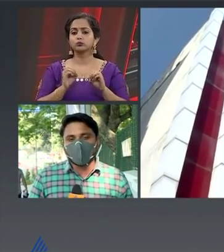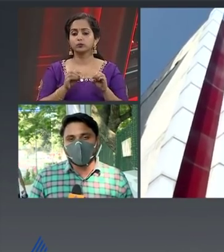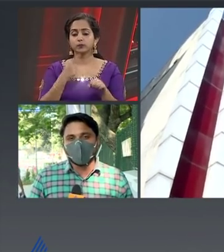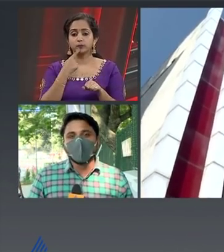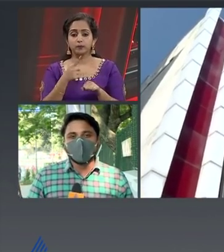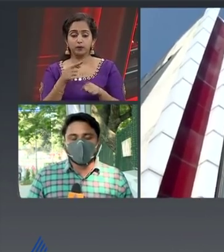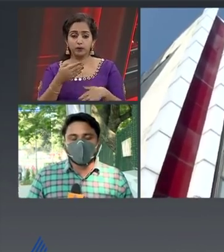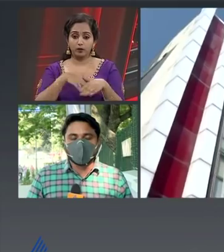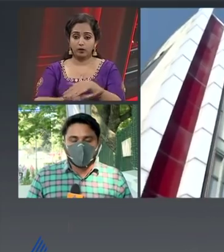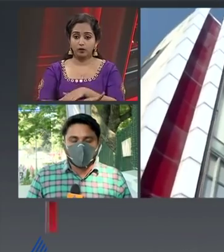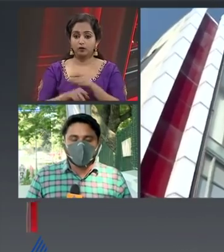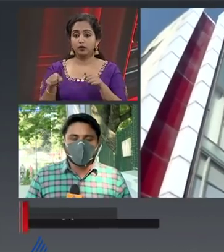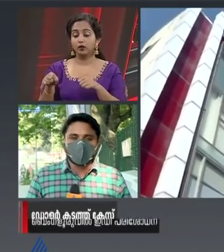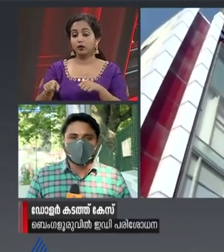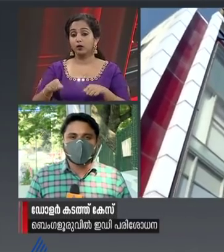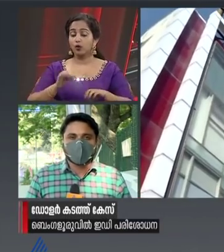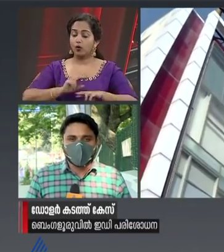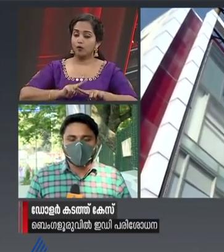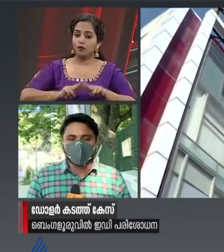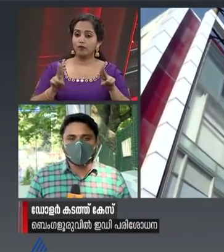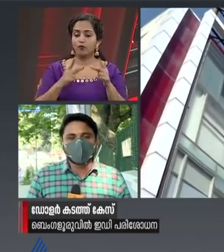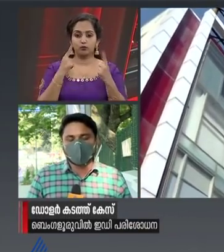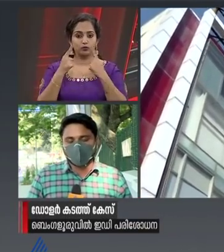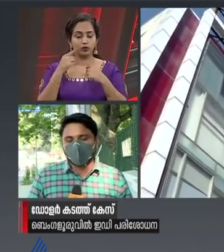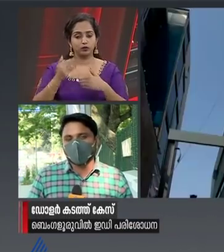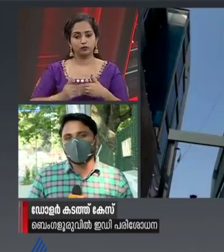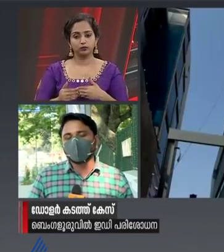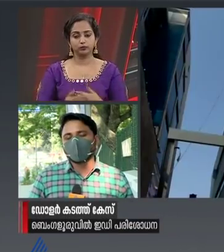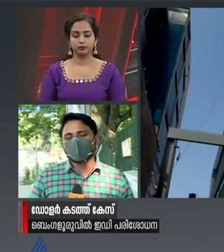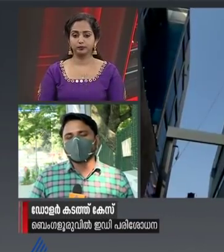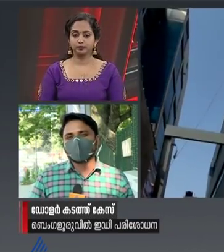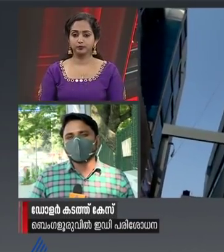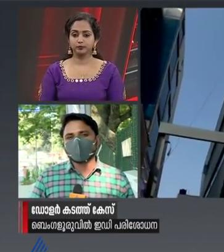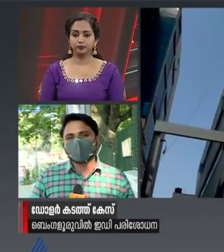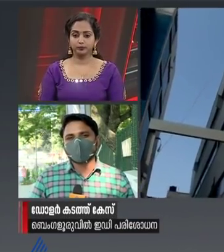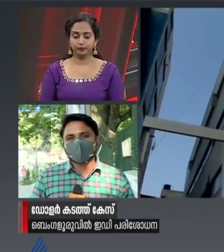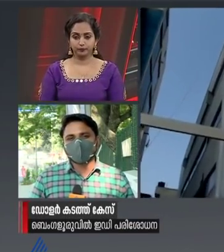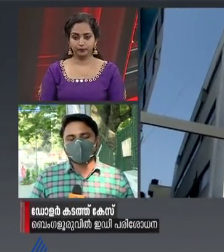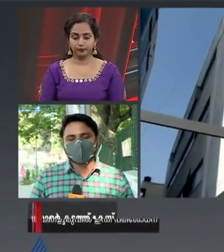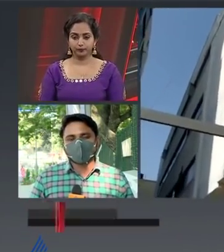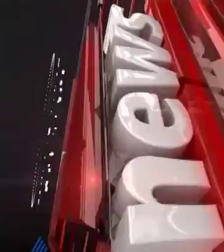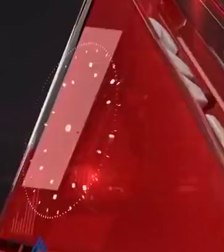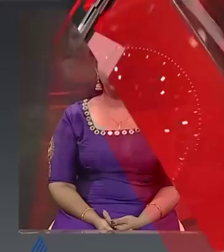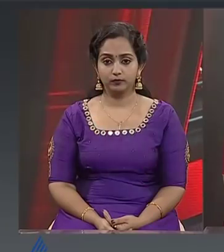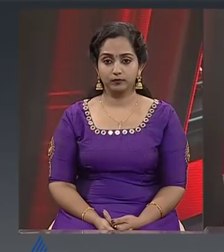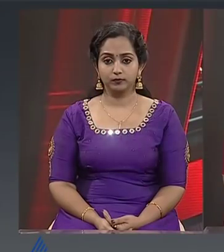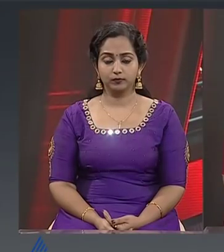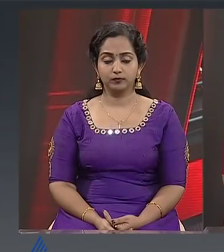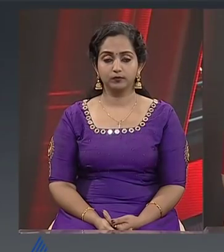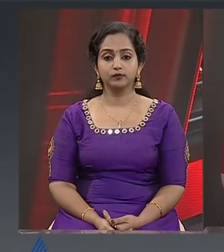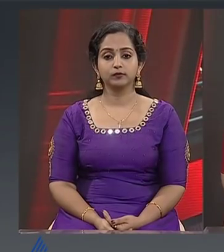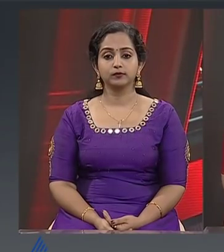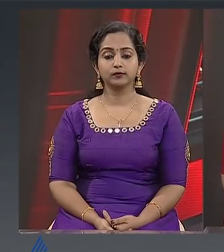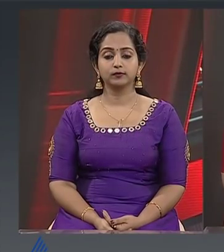ശക്തമാകുന്നതിനിടയിൽ കൂടിയാണ് ഇത്തരത്തിൽ വ്യാപകമായിട്ടുള്ളൊരു പരിശോധന നടക്കുന്നത് എന്നതും ശ്രദ്ധേയമാണ്. വൈശാഖ് ഹാര്യനാണ് ബംഗളൂരുവിൽ നിന്നും